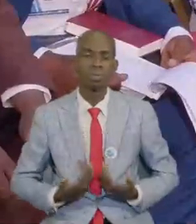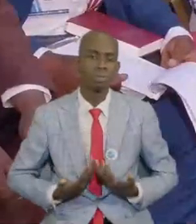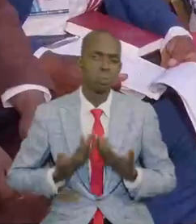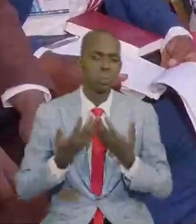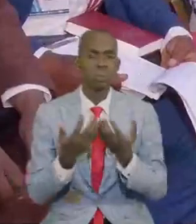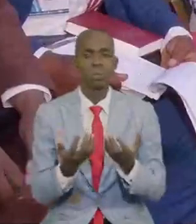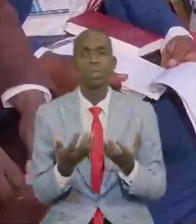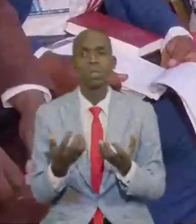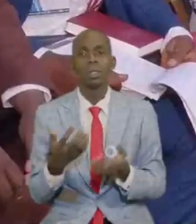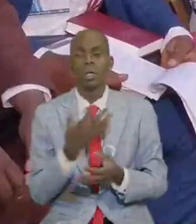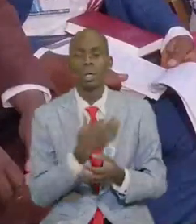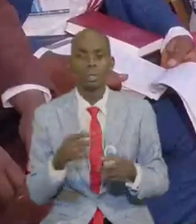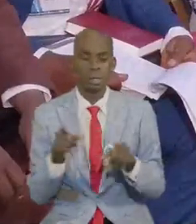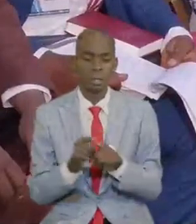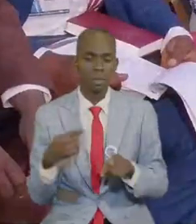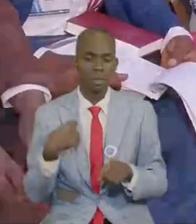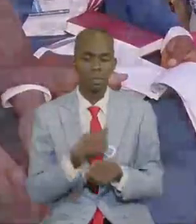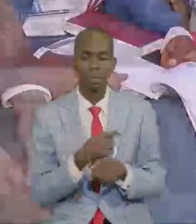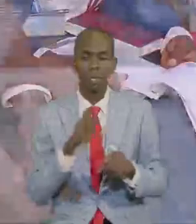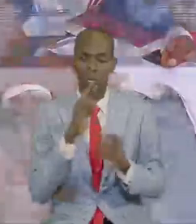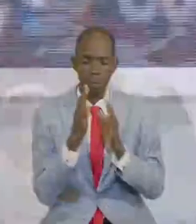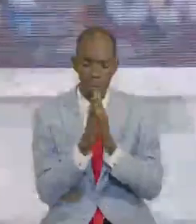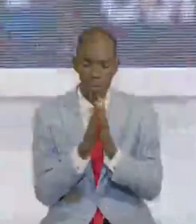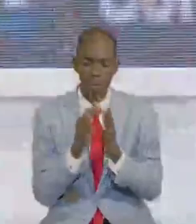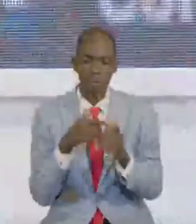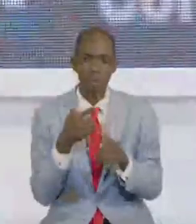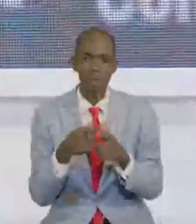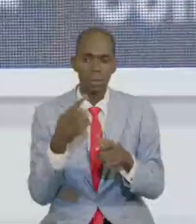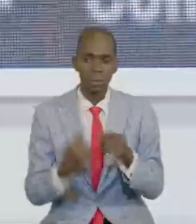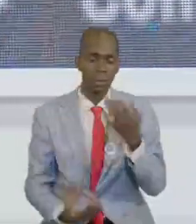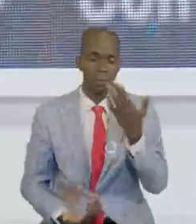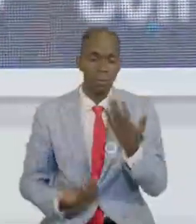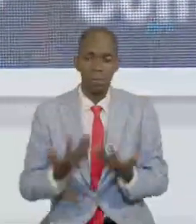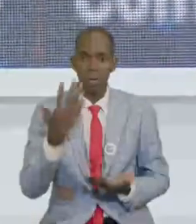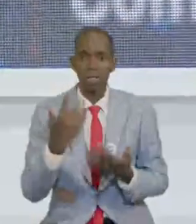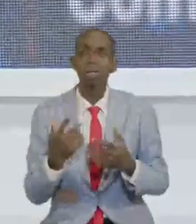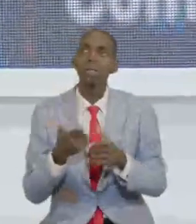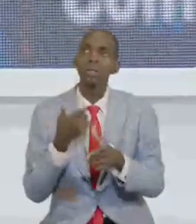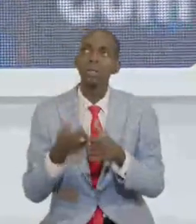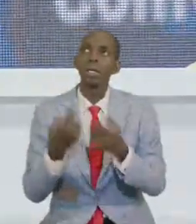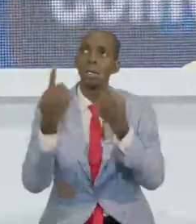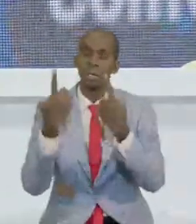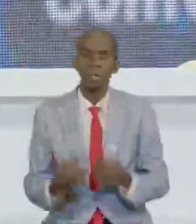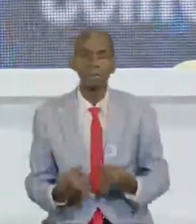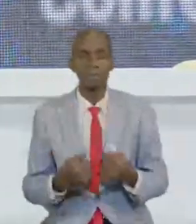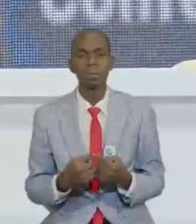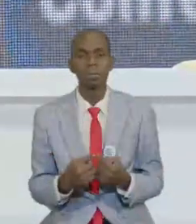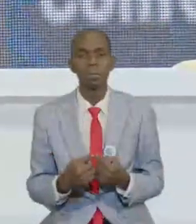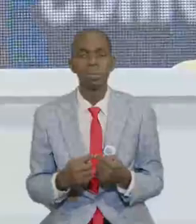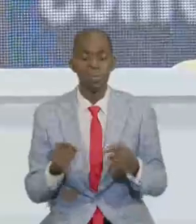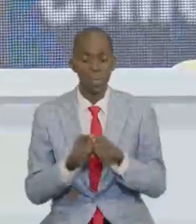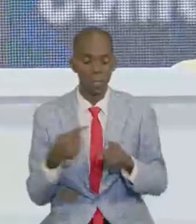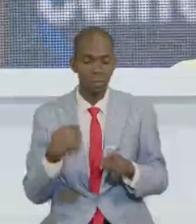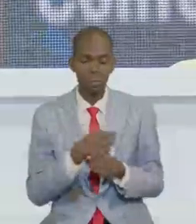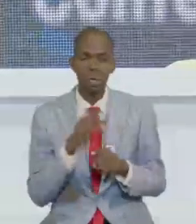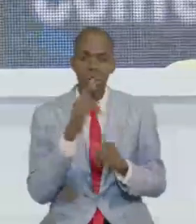désir. The fire then began to burn. Et comme tu pries, le feu commence à brûler. So I prayed.